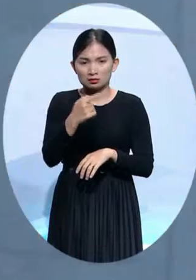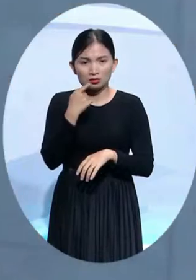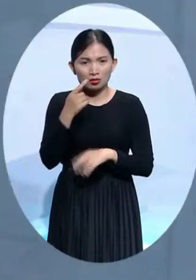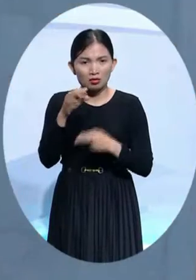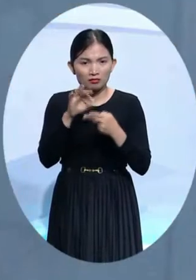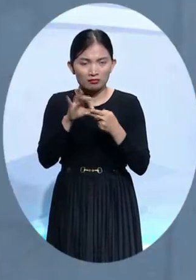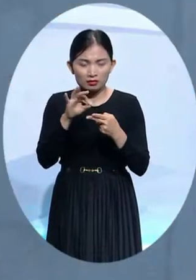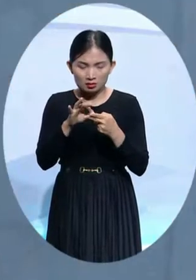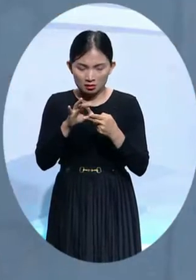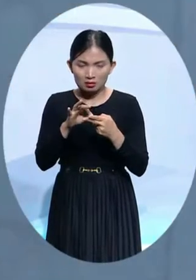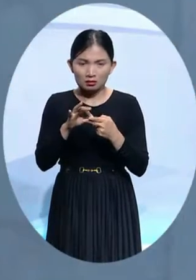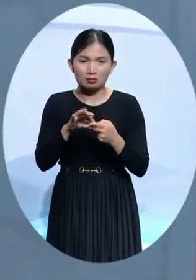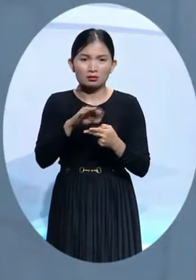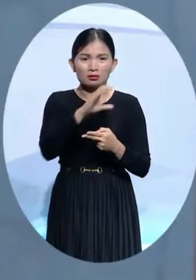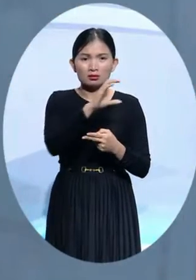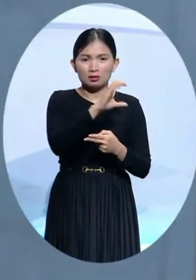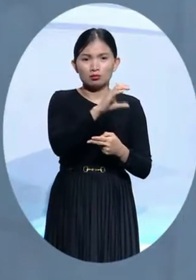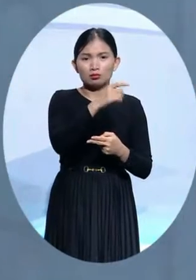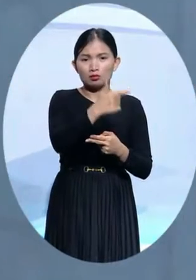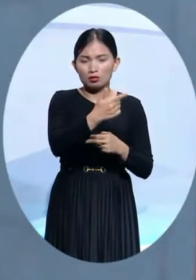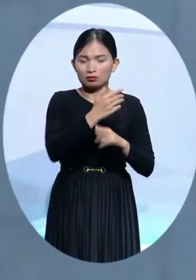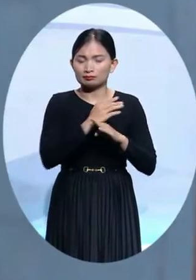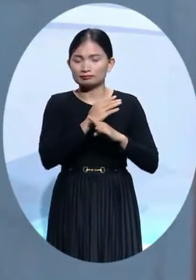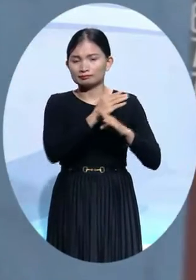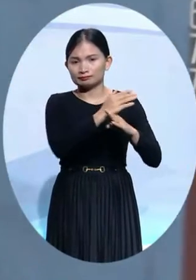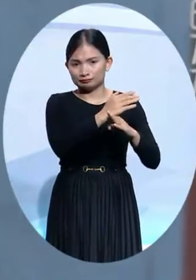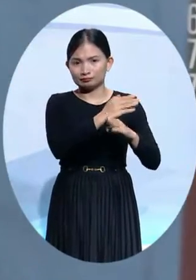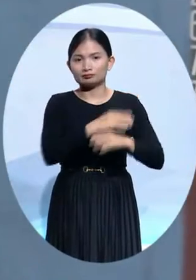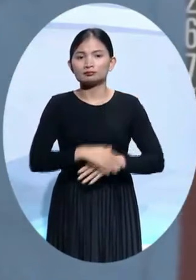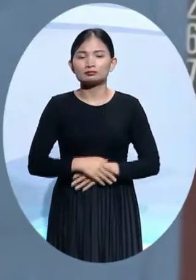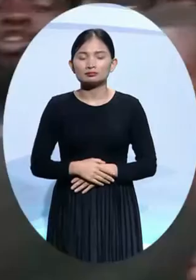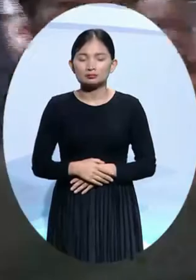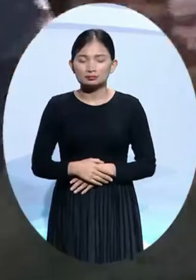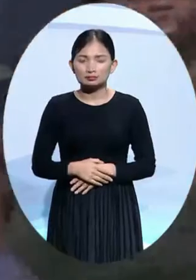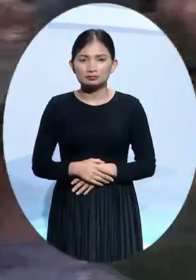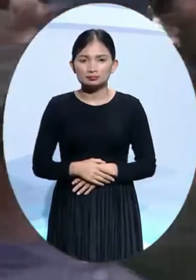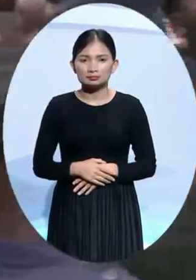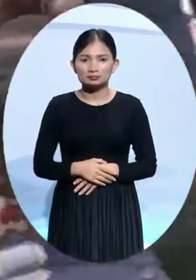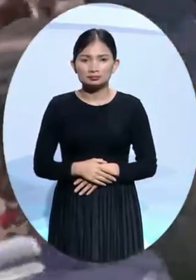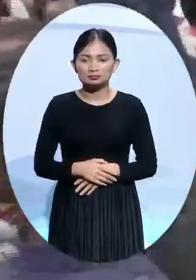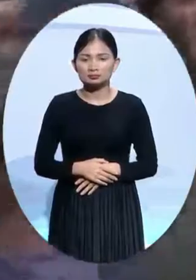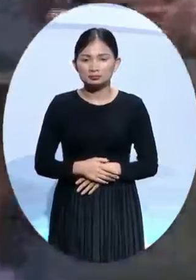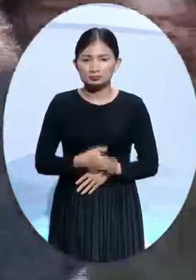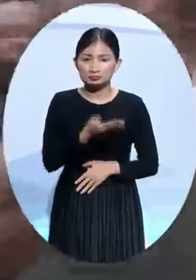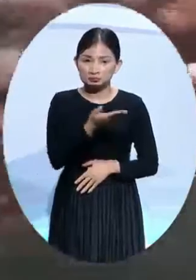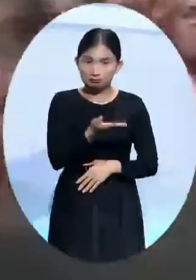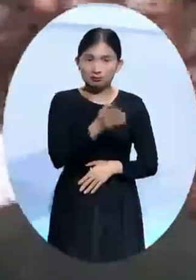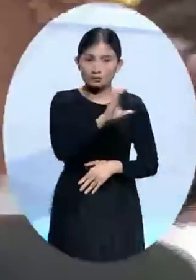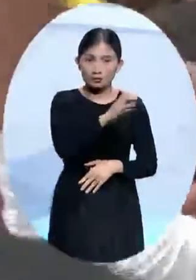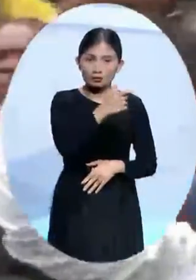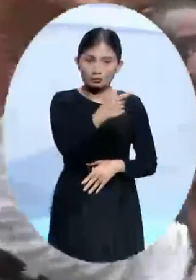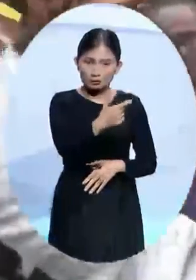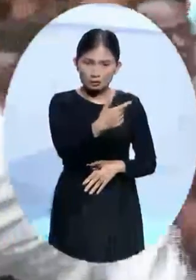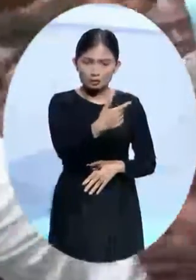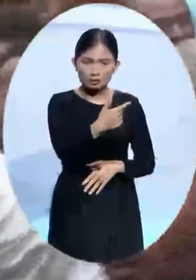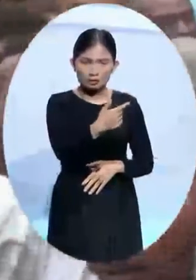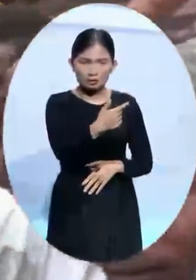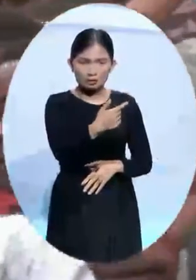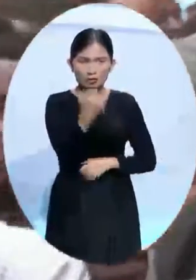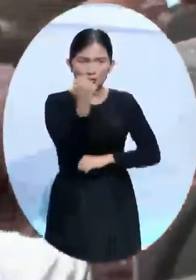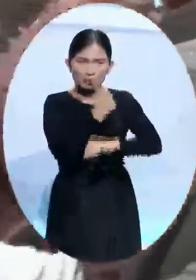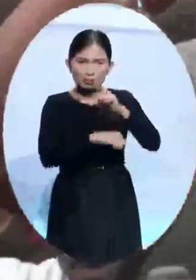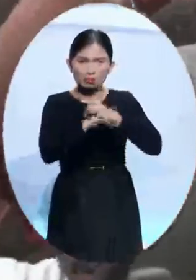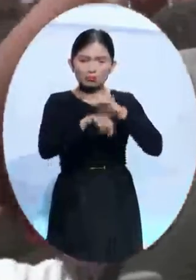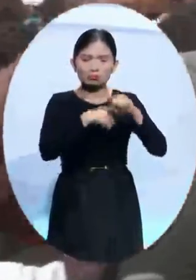của quân đội Congo và Uganda. Phái bộ gìn giữ hòa bình Liên Hiệp Quốc tại Cộng hòa Dân chủ Congo, MONUSCO, hoạt động từ